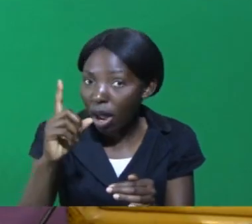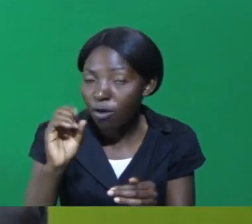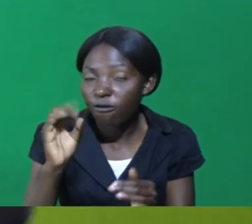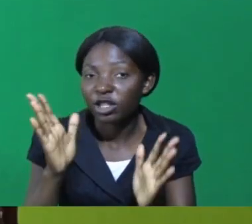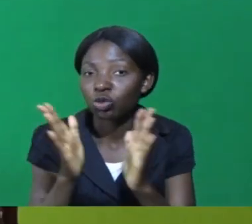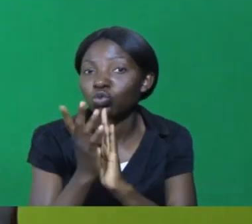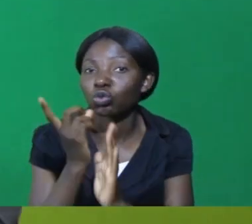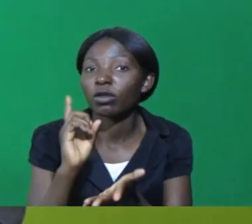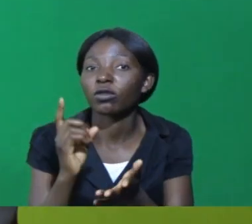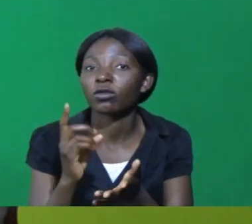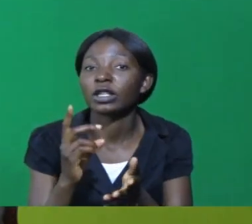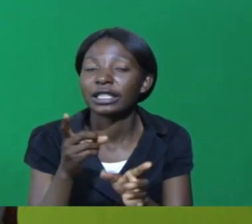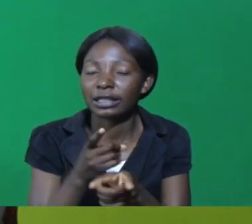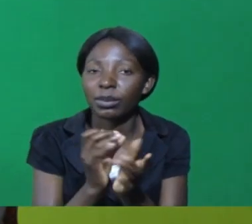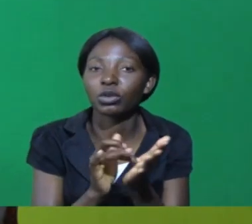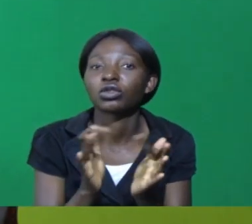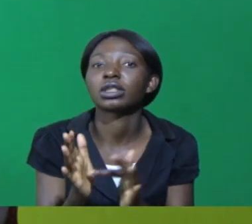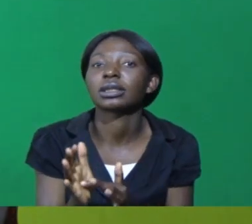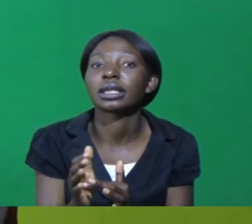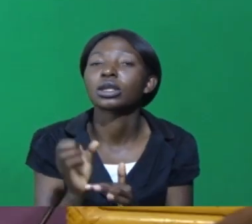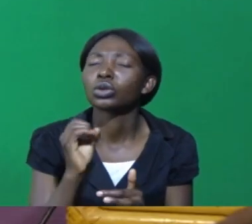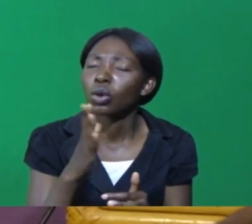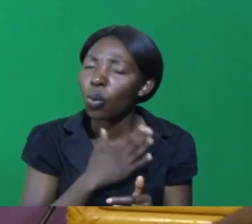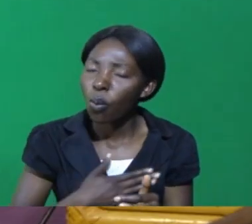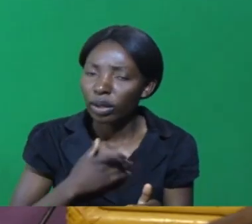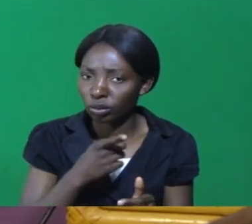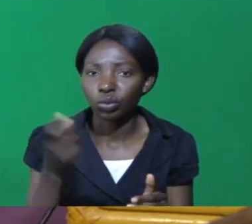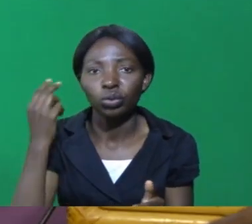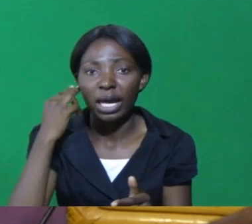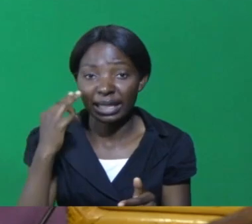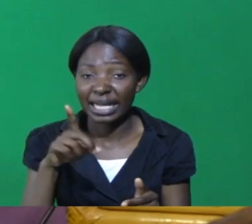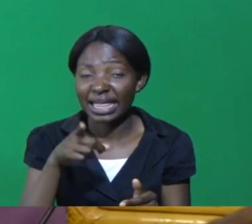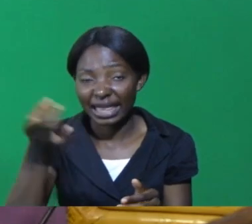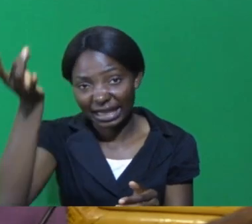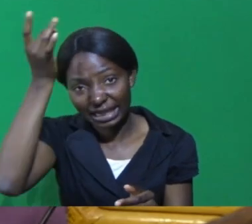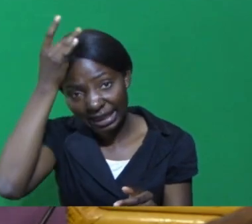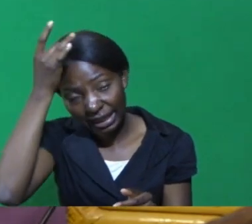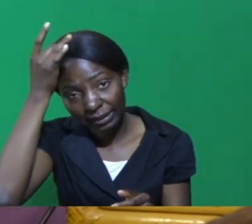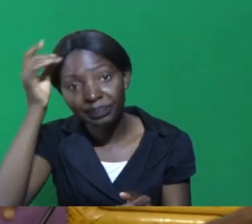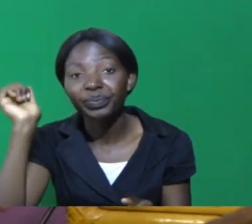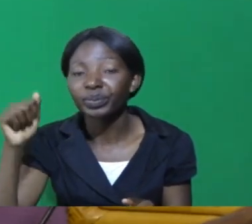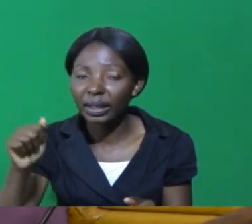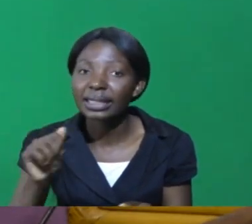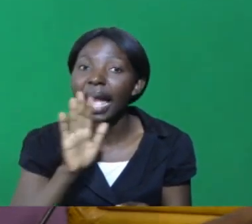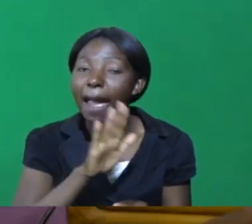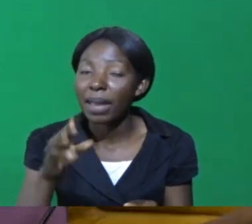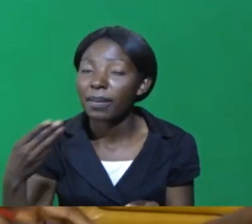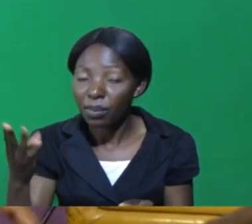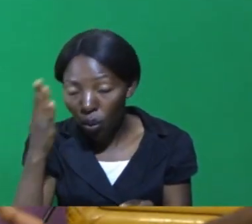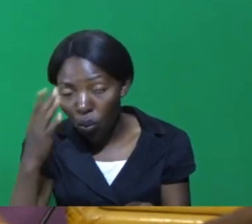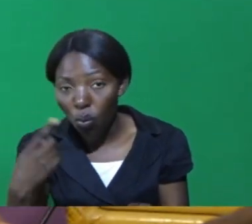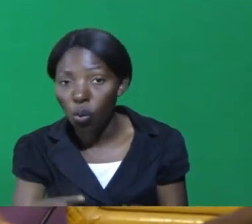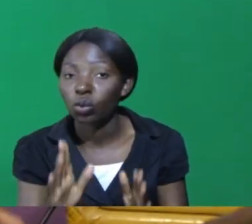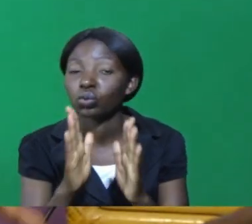raifa pavadzidzi 12. Pavadzidzi 12. Ndoda kuramba ndichidzoka pfungwa yekuti uyu mambo ari kutaurwa kwayo zveshuwa atori pakati